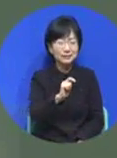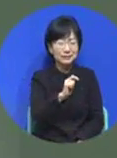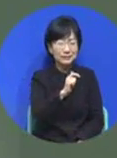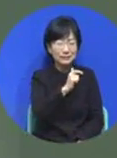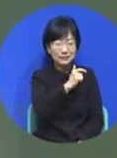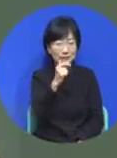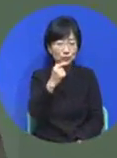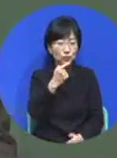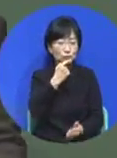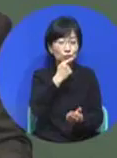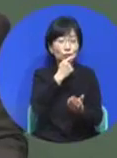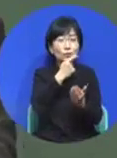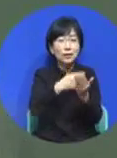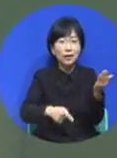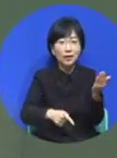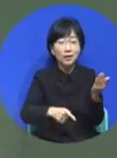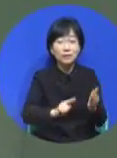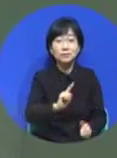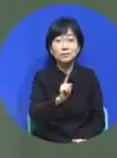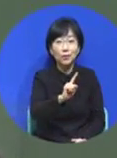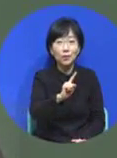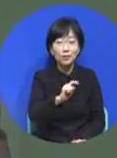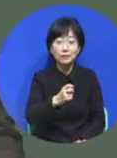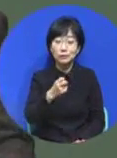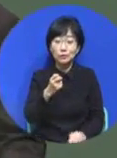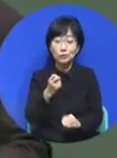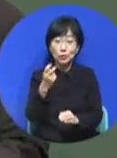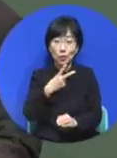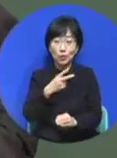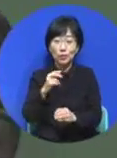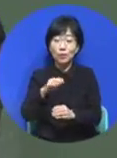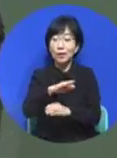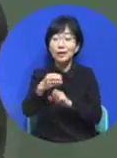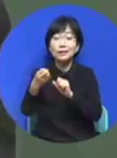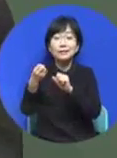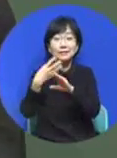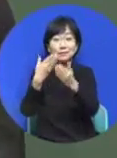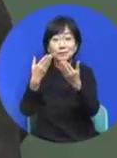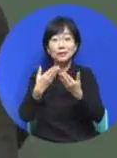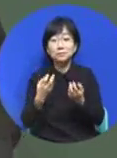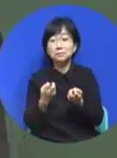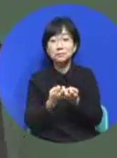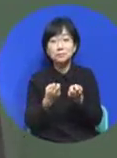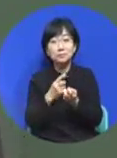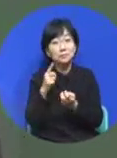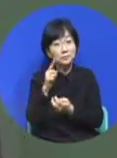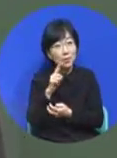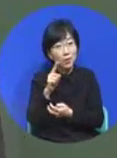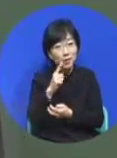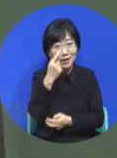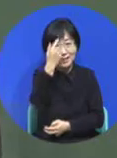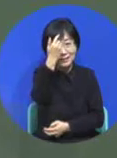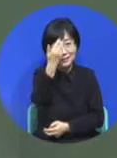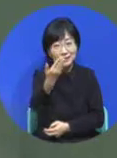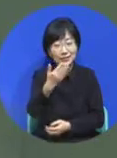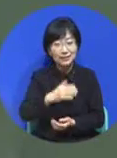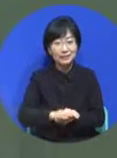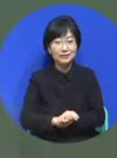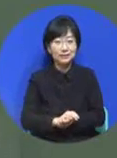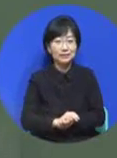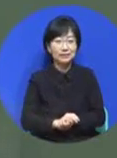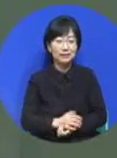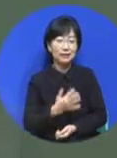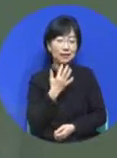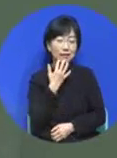뭘까요? In this afternoon worship, we'll talk about this. What would be to our greatest loss, and what would be our greatest answer?